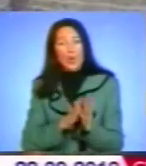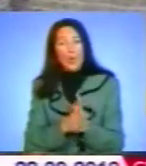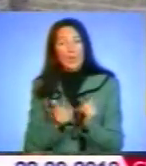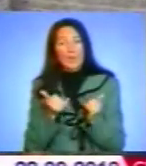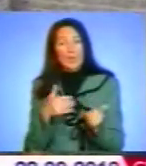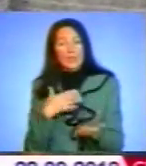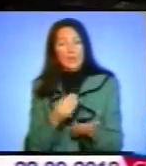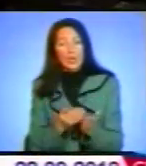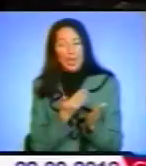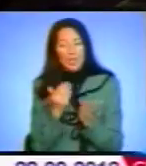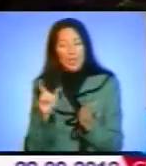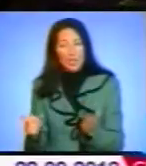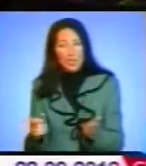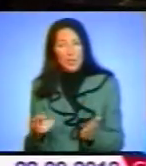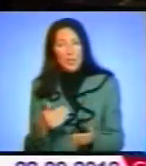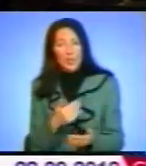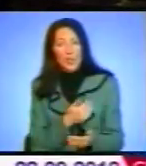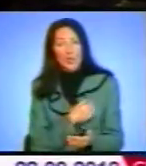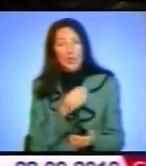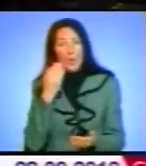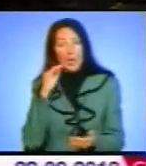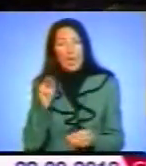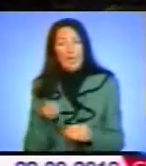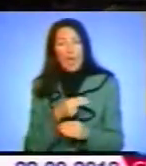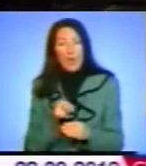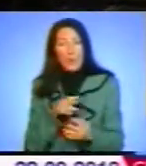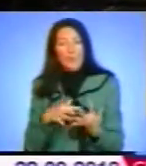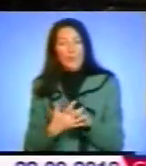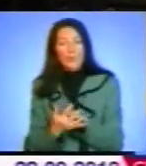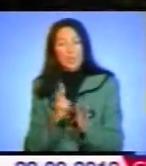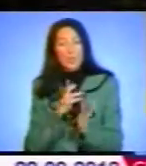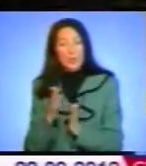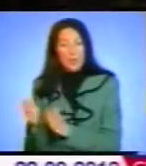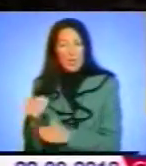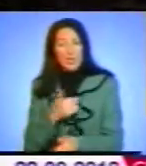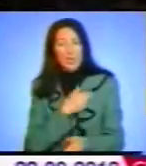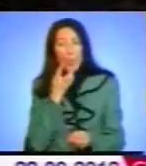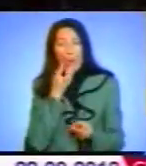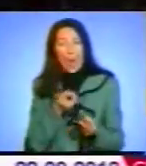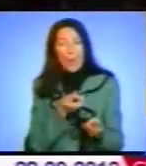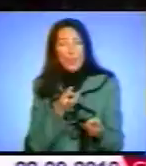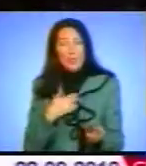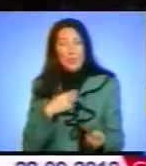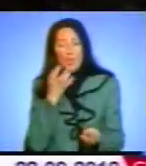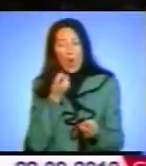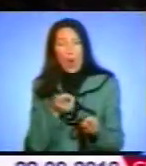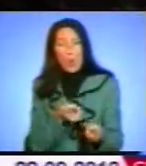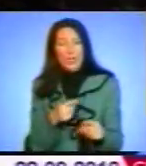читачів. Хотілося б кращих ремонтів в сільській бібліотеці, хотілося б опалення, бо у нас опалення